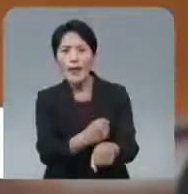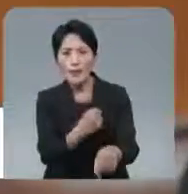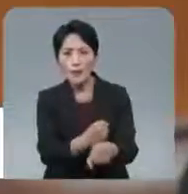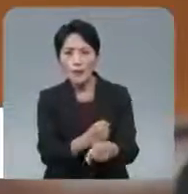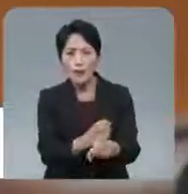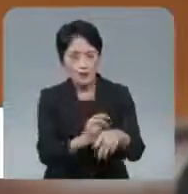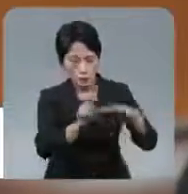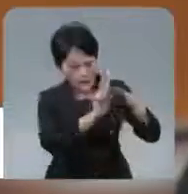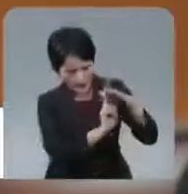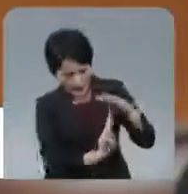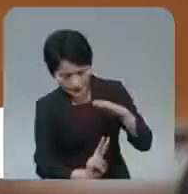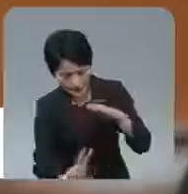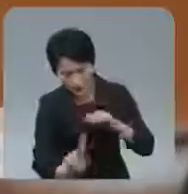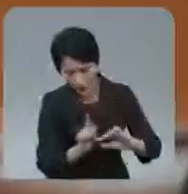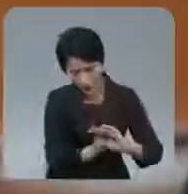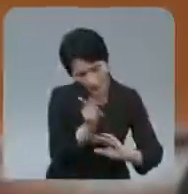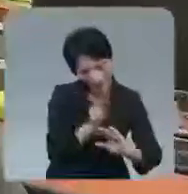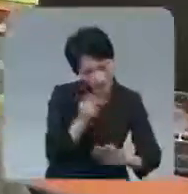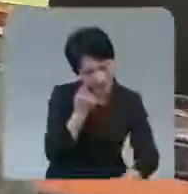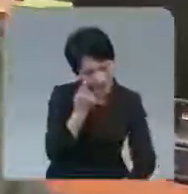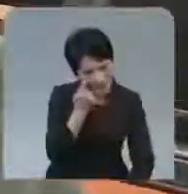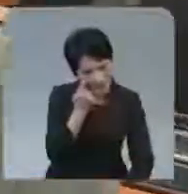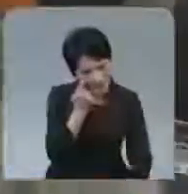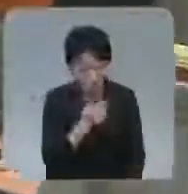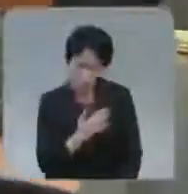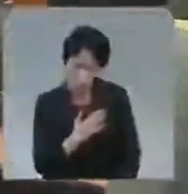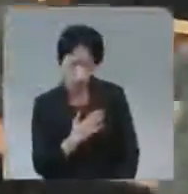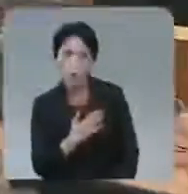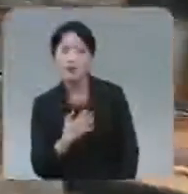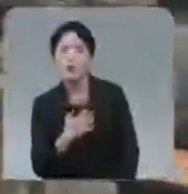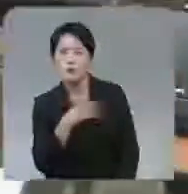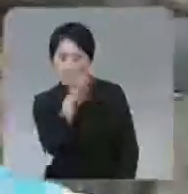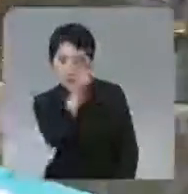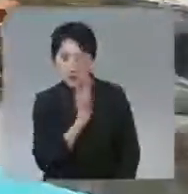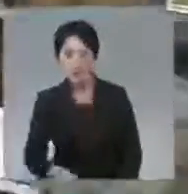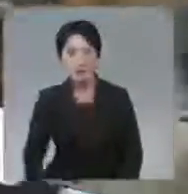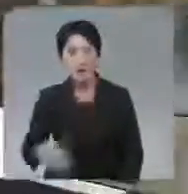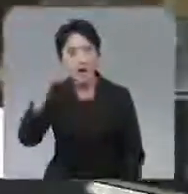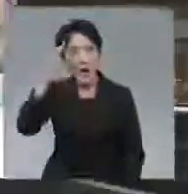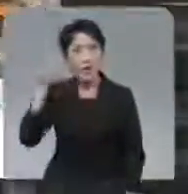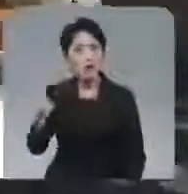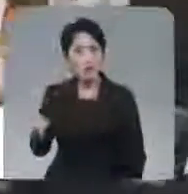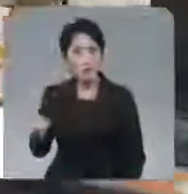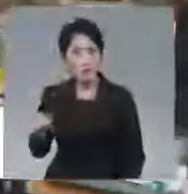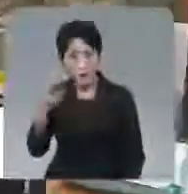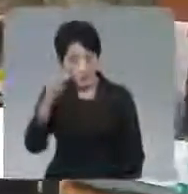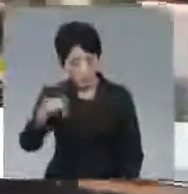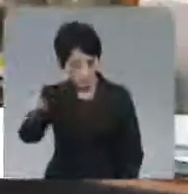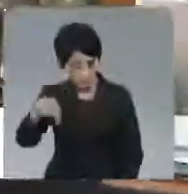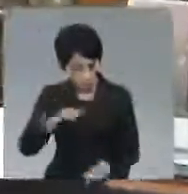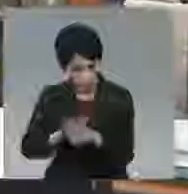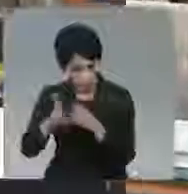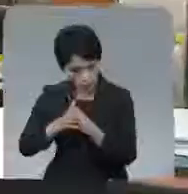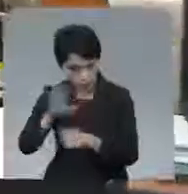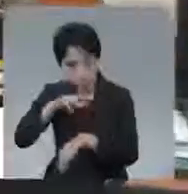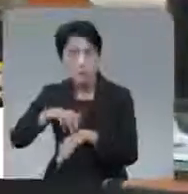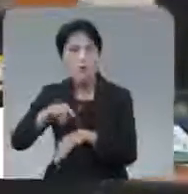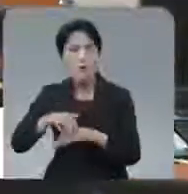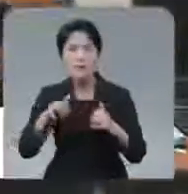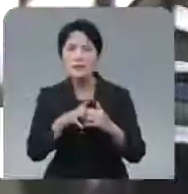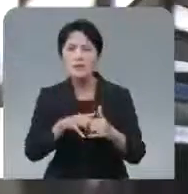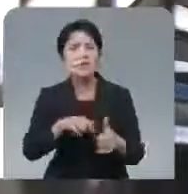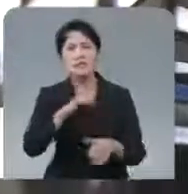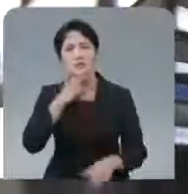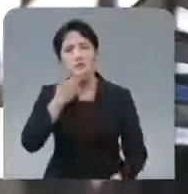cela fait craindre de nouvelles provocations de pyongyang il pourrait s'agir cette fois de fermer son comité pour la réunification